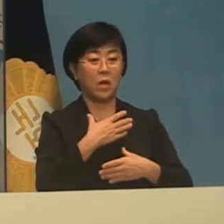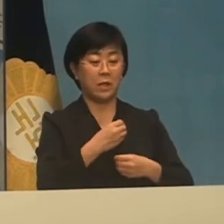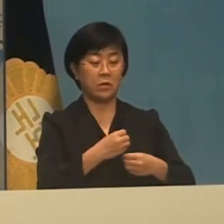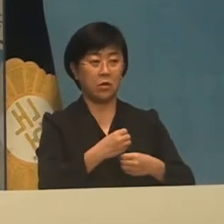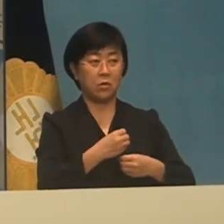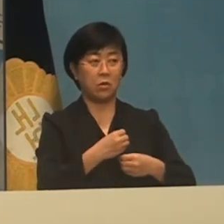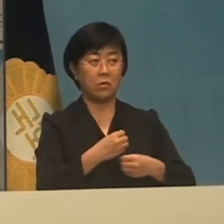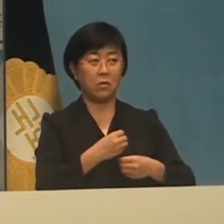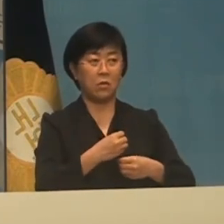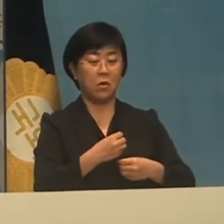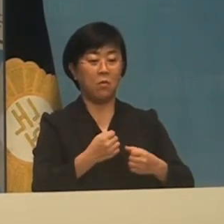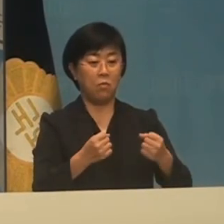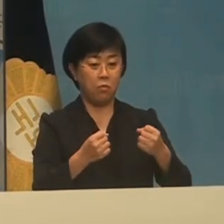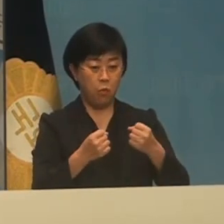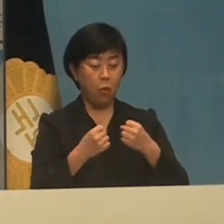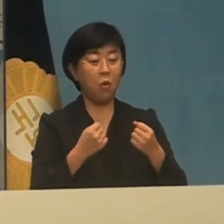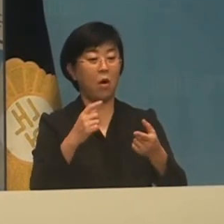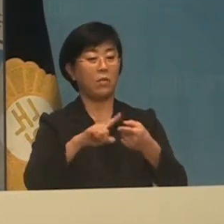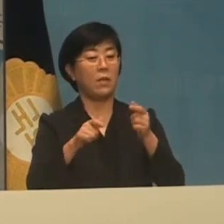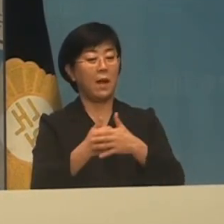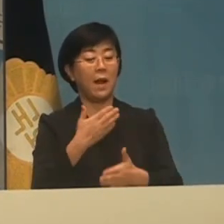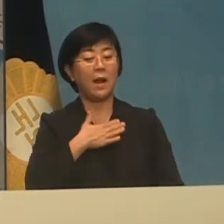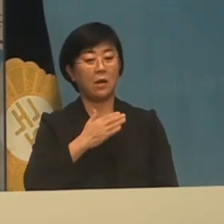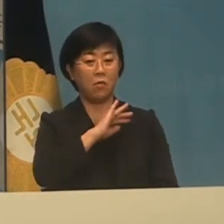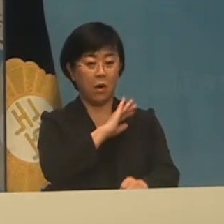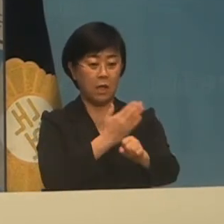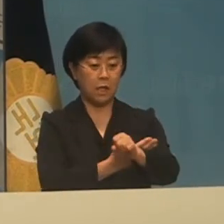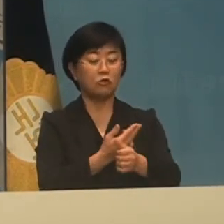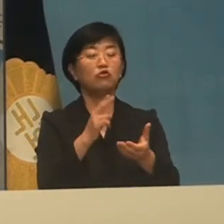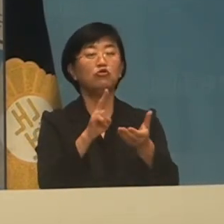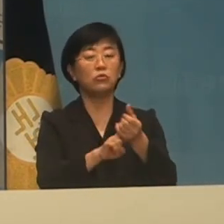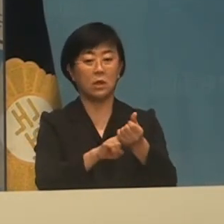위한 알권리 침해의 심각한 독소조항을 가렸습니다.